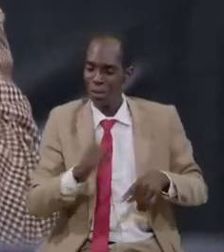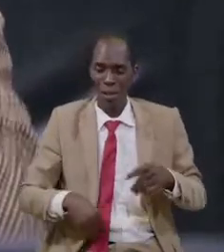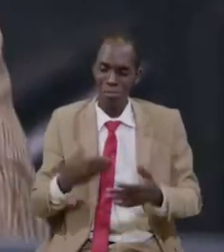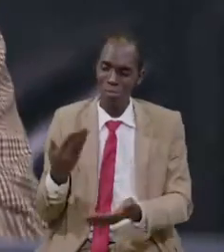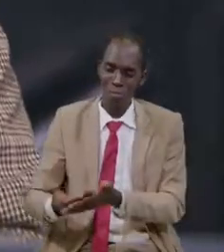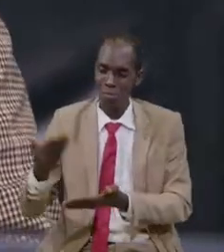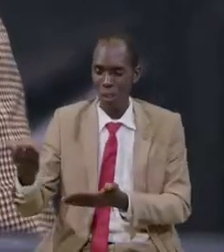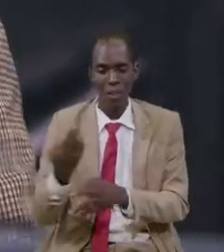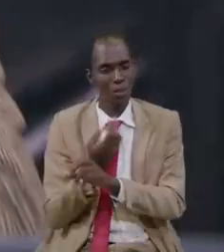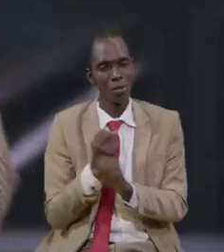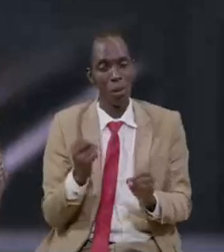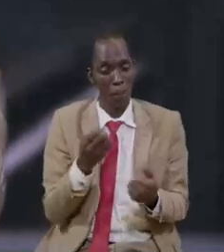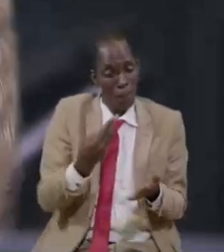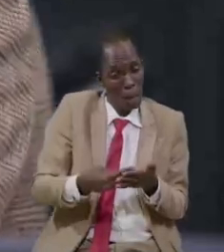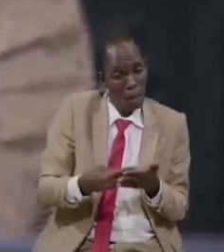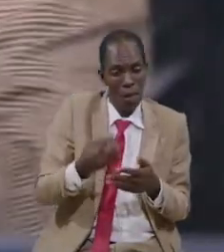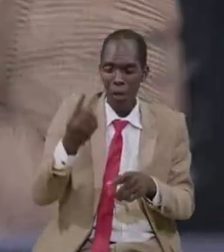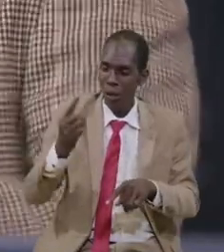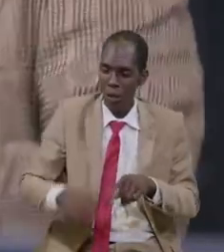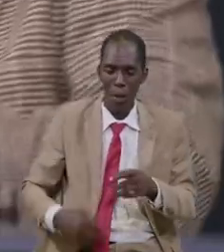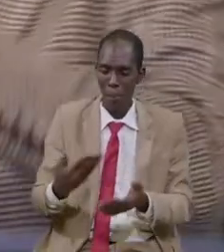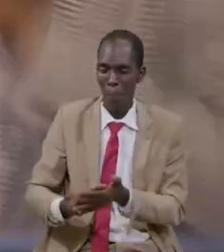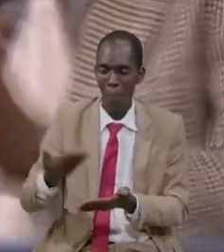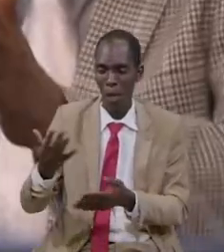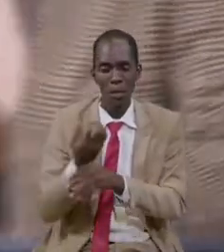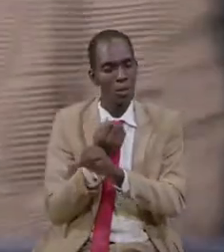la rédemption. Il ne peut pas acheter le salut.